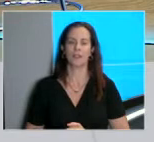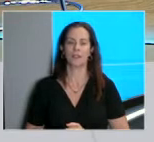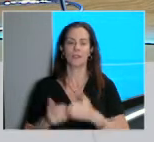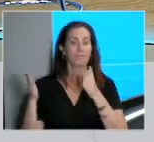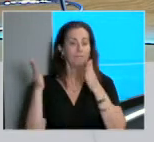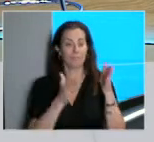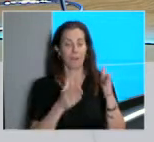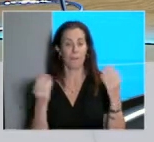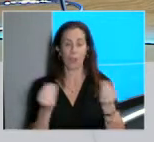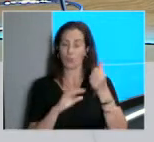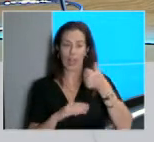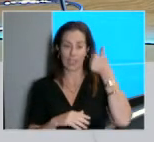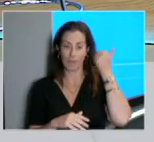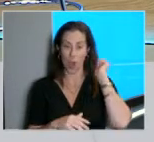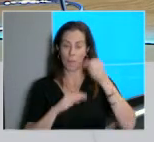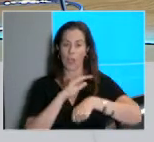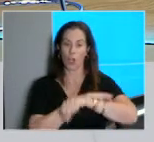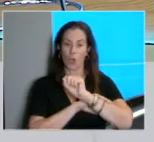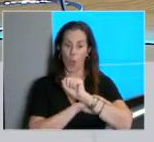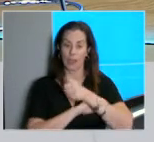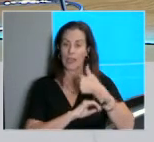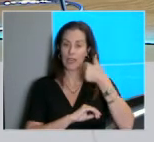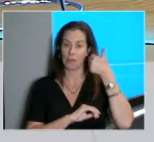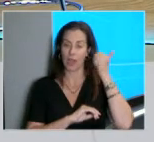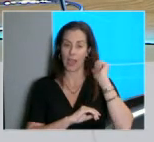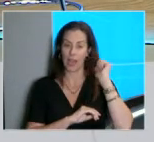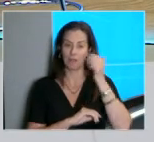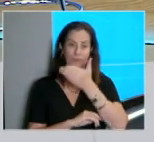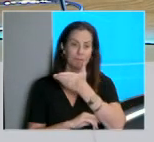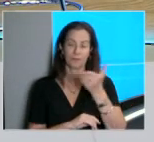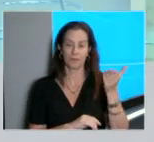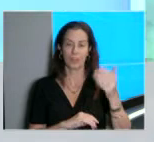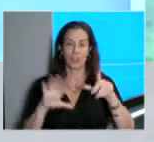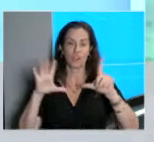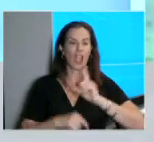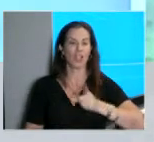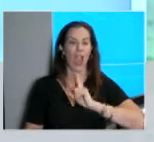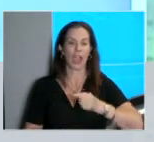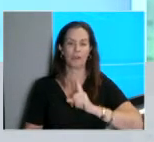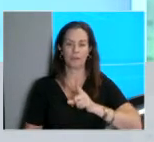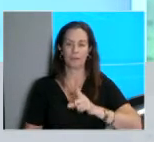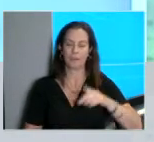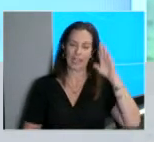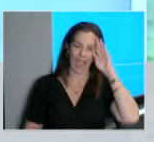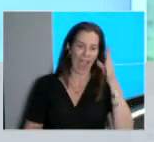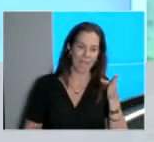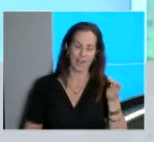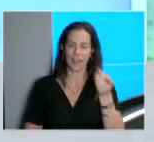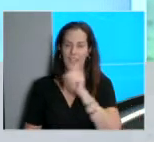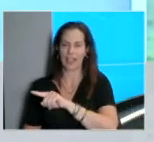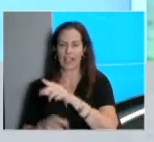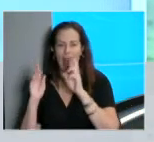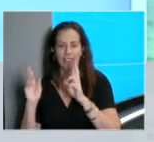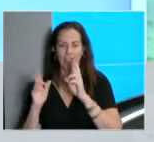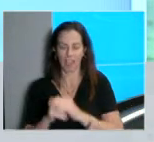והנה משהו על אתמול בכדורגל הישראלי, אתמול בתמונות שבעת השערים בין מכבי חיפה